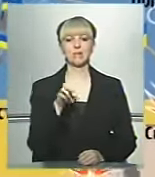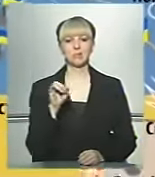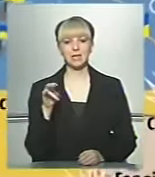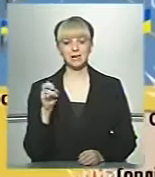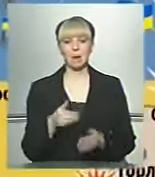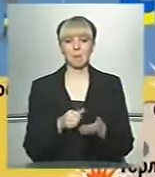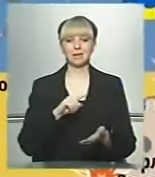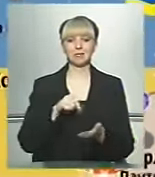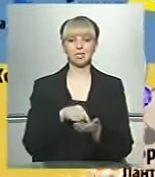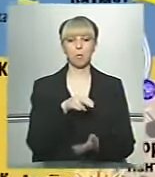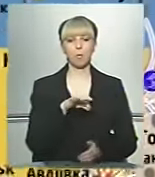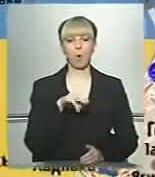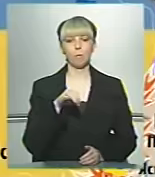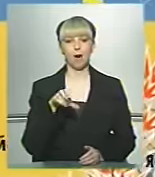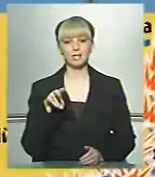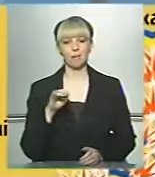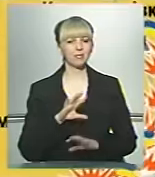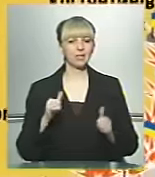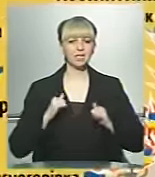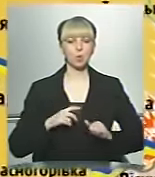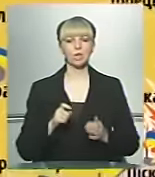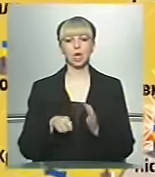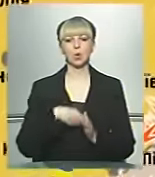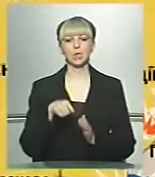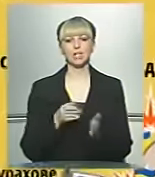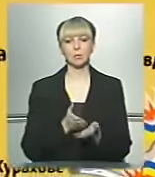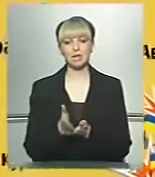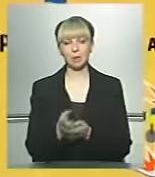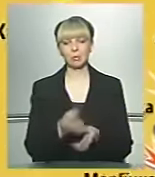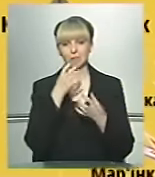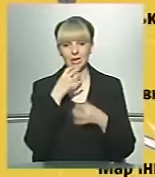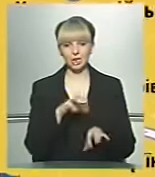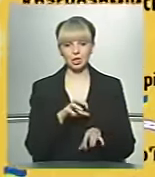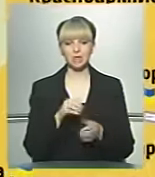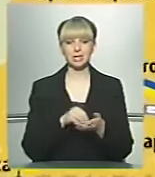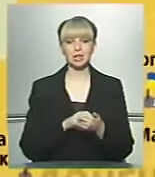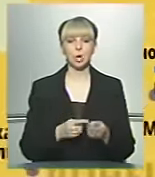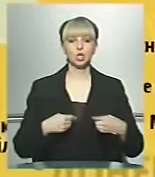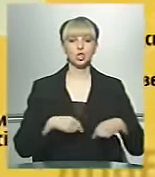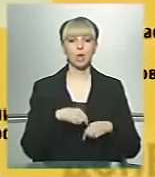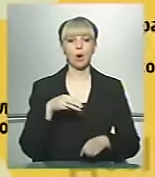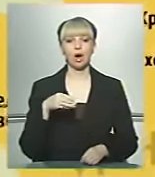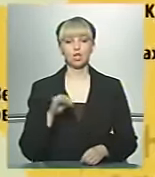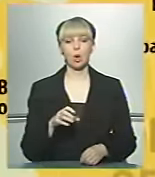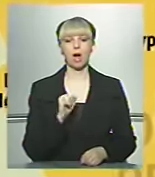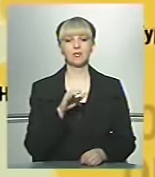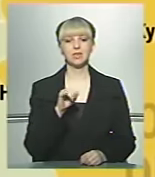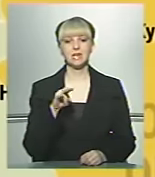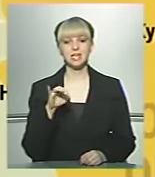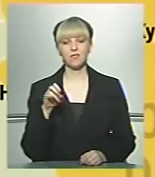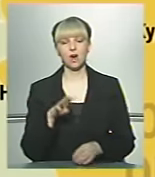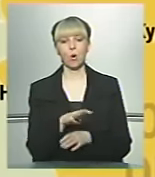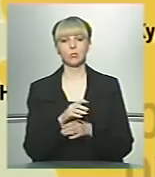та в передмісті Попасної. Неспокійно й на Донецькому напрямку. Найгарячіше, за даними штабу АТО, в Авдіївці